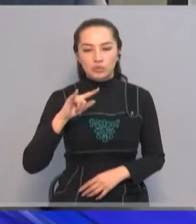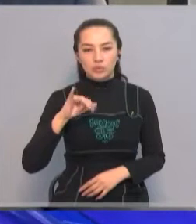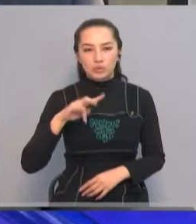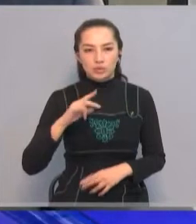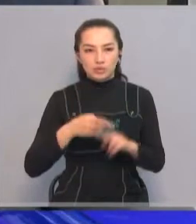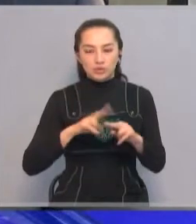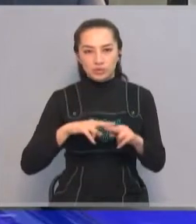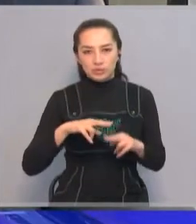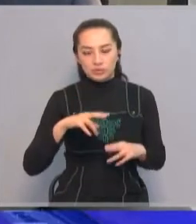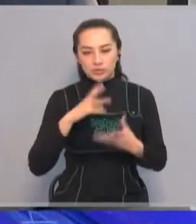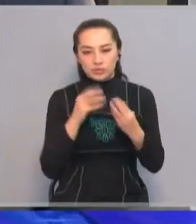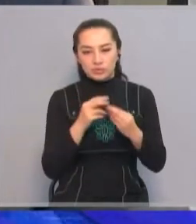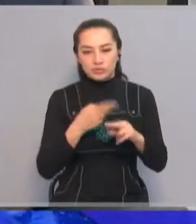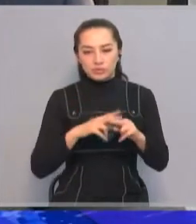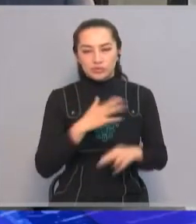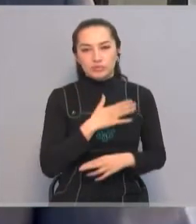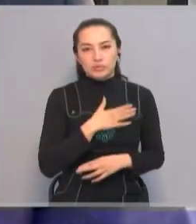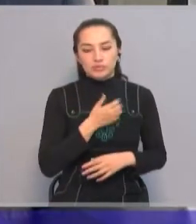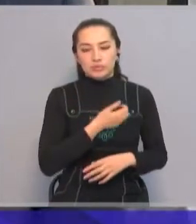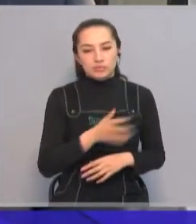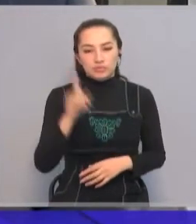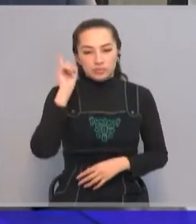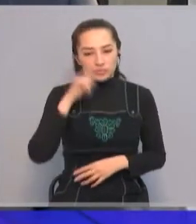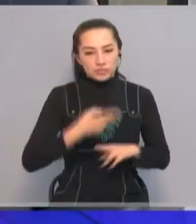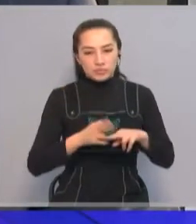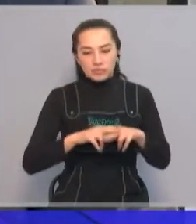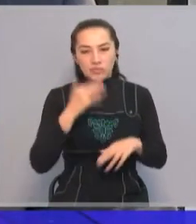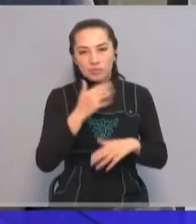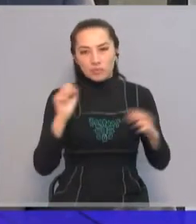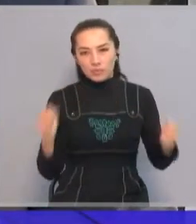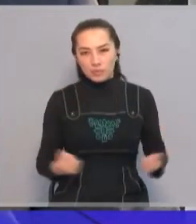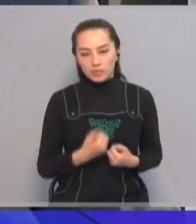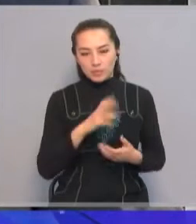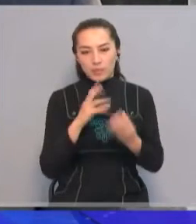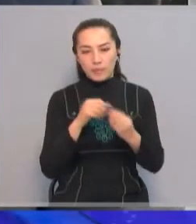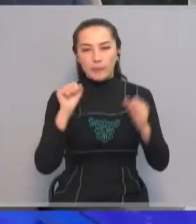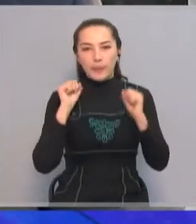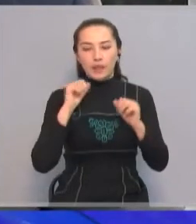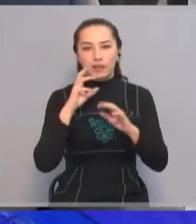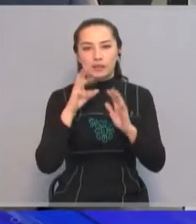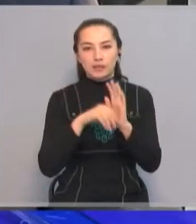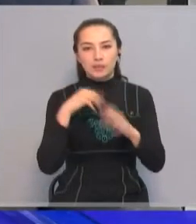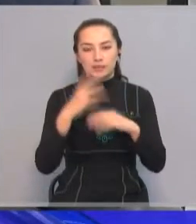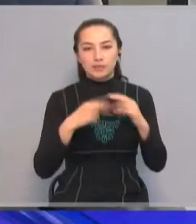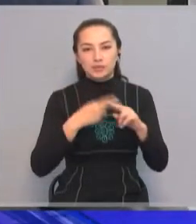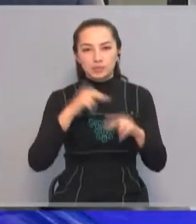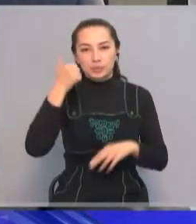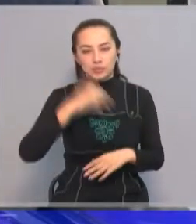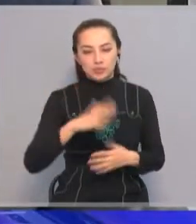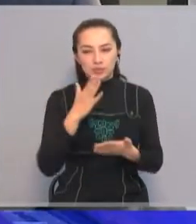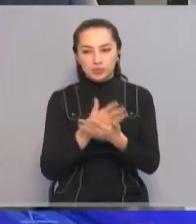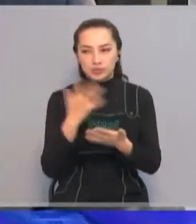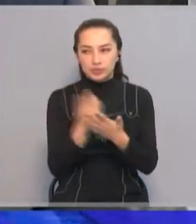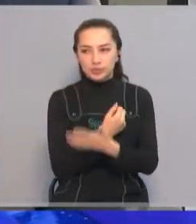келгенде жаны жомарт жан екенін айтқымыз келеді. Сол кісінің қолдауымен біздің спортшыларымыз әлемдік деңгейде бірінші орындарға шығып